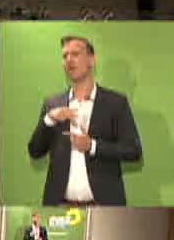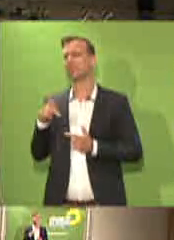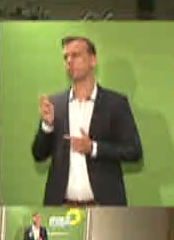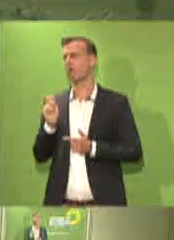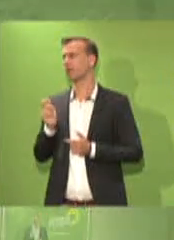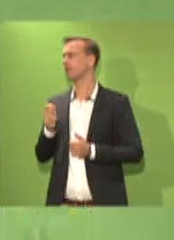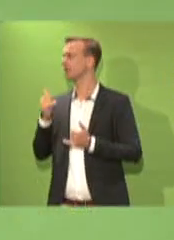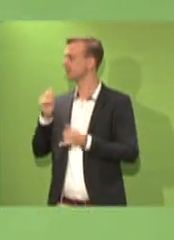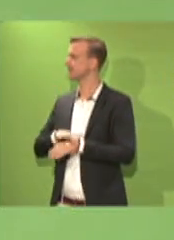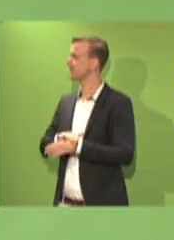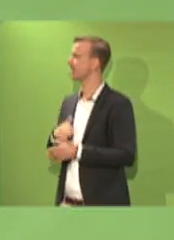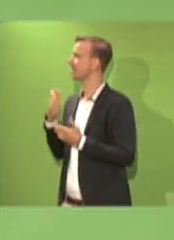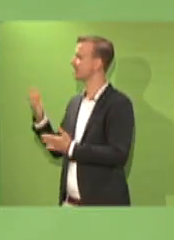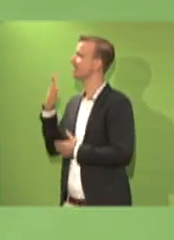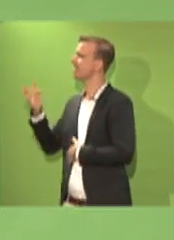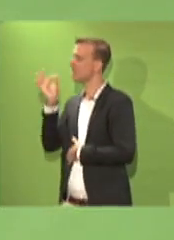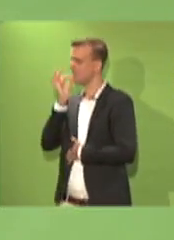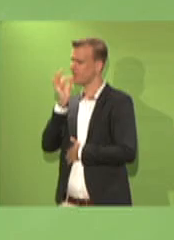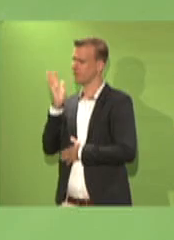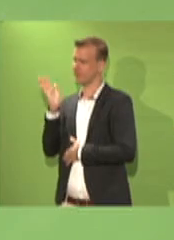du die Zeit, 4 Minuten